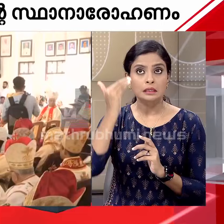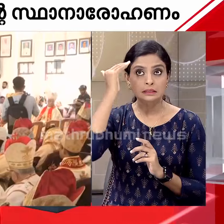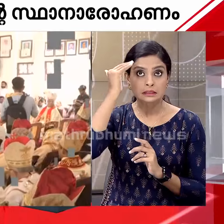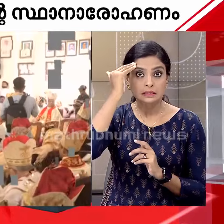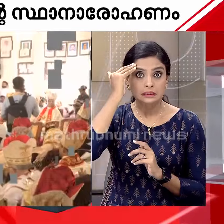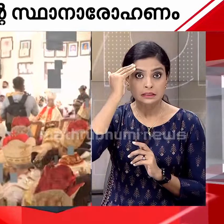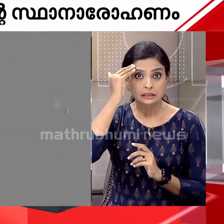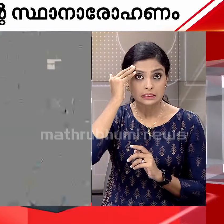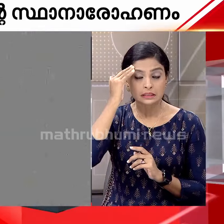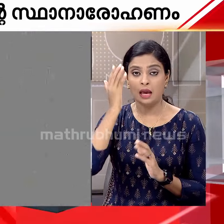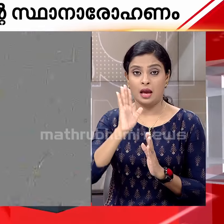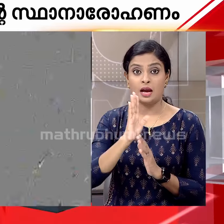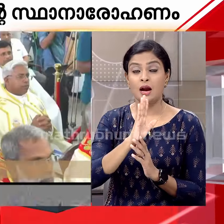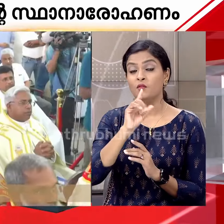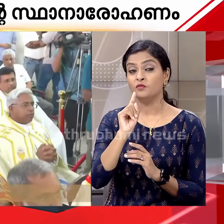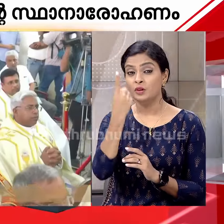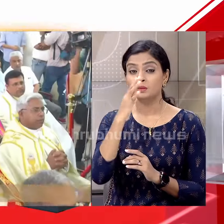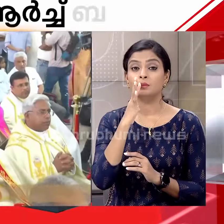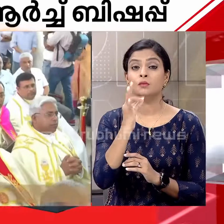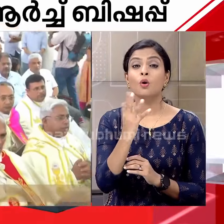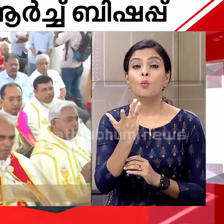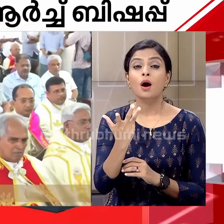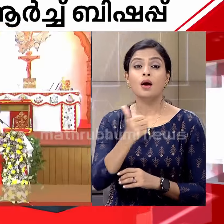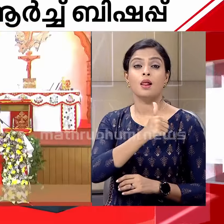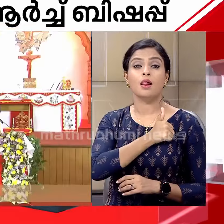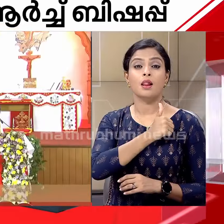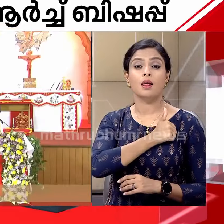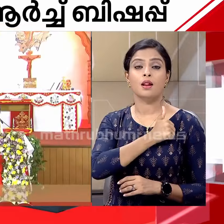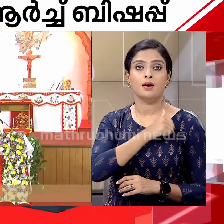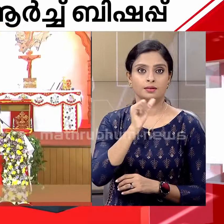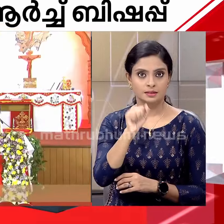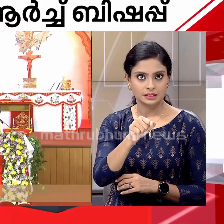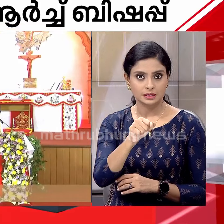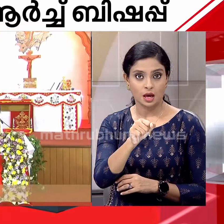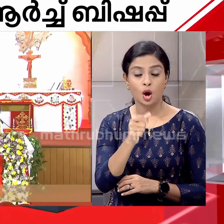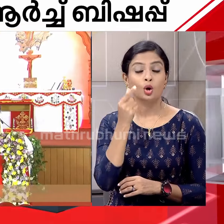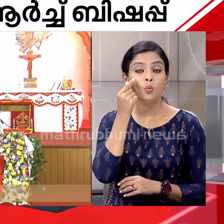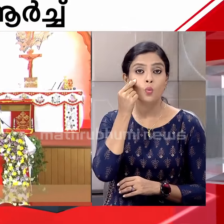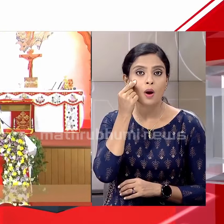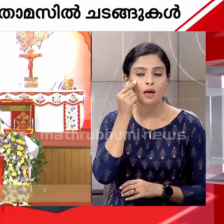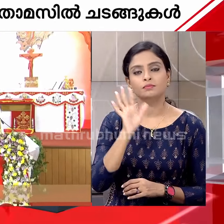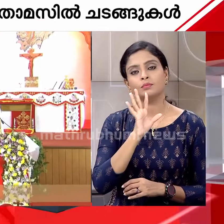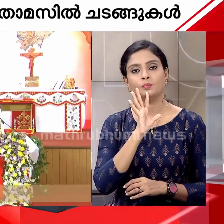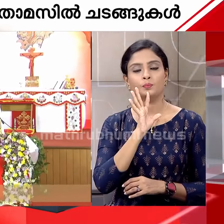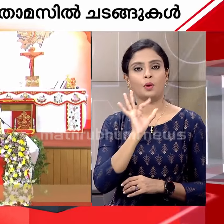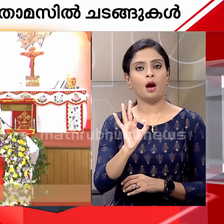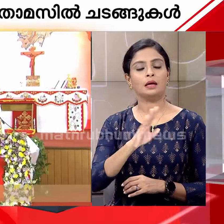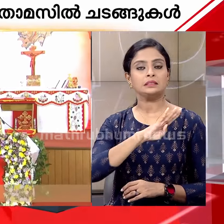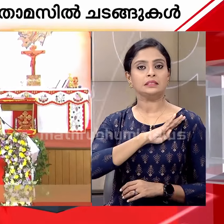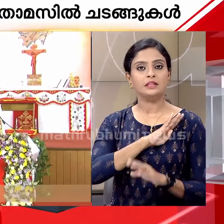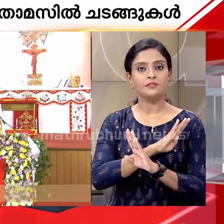അദ്ദേഹത്തിൻ്റെ മനുഷ്യത്വമാണ്. ലെസ്സിങ് പറഞ്ഞിട്ടുള്ളൊരു കാര്യമുണ്ട്, മനുഷ്യനായാൽ മതിയെന്ന്. പ്രബുദ്ധമായ